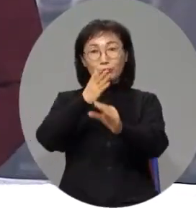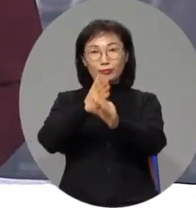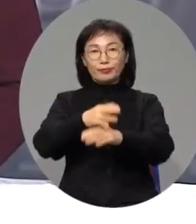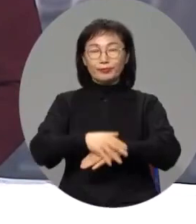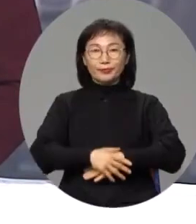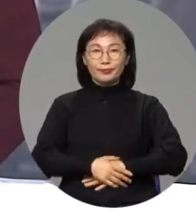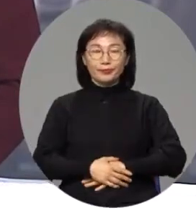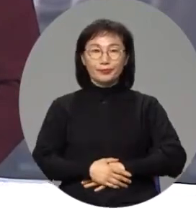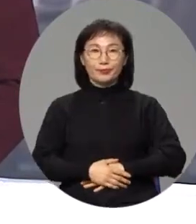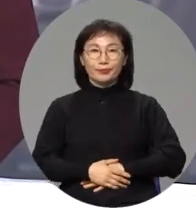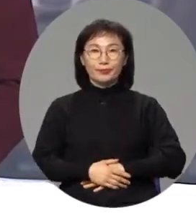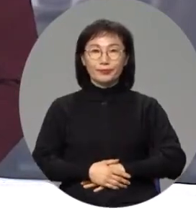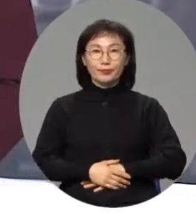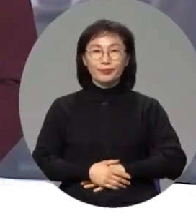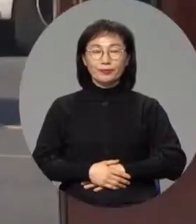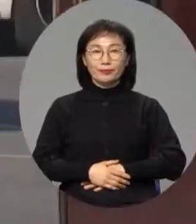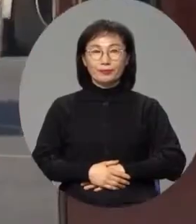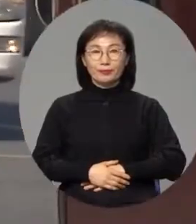기자입니다.